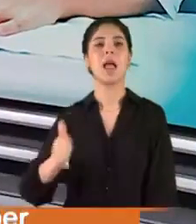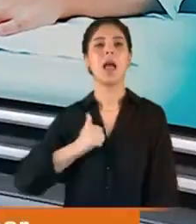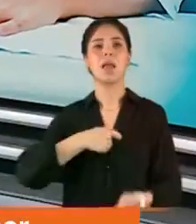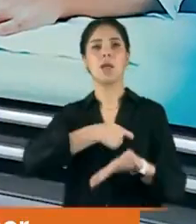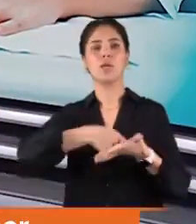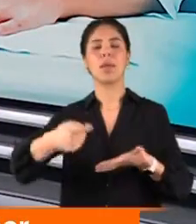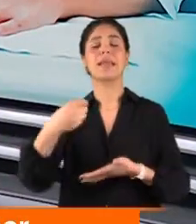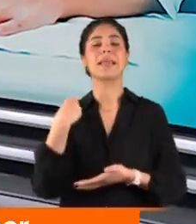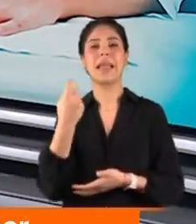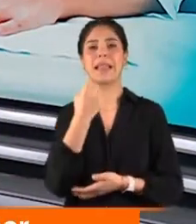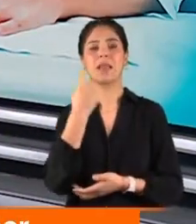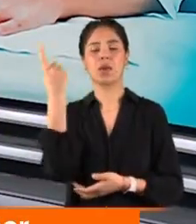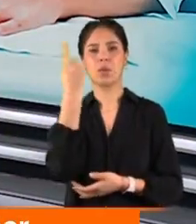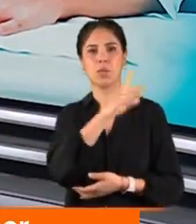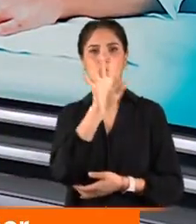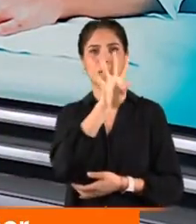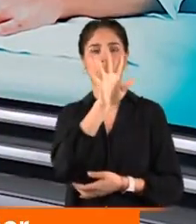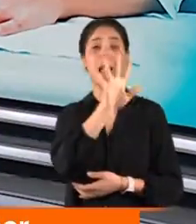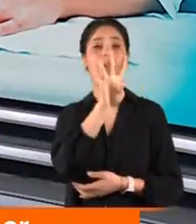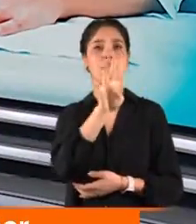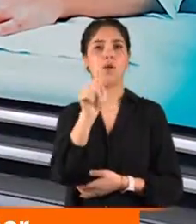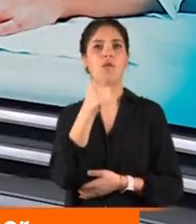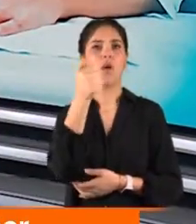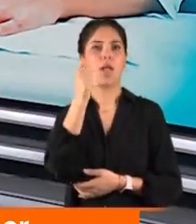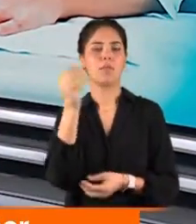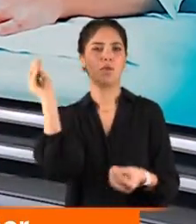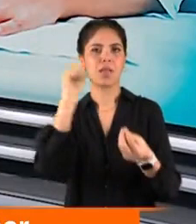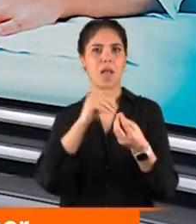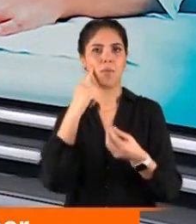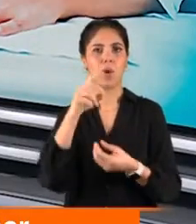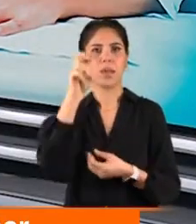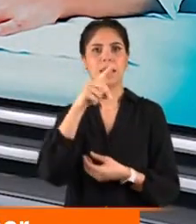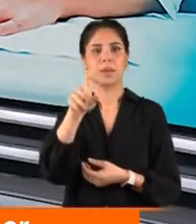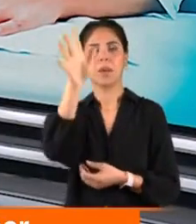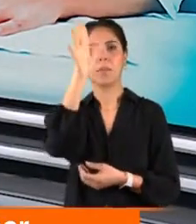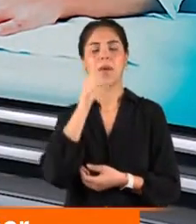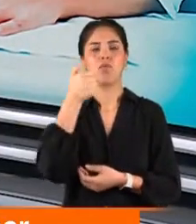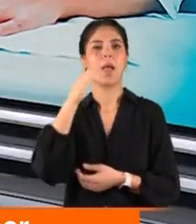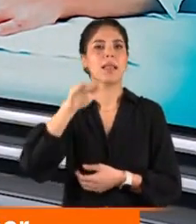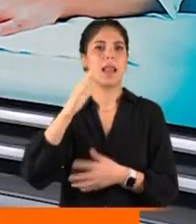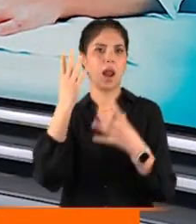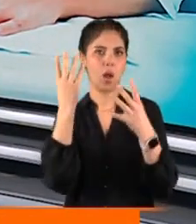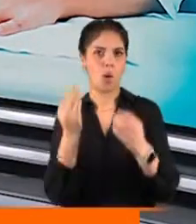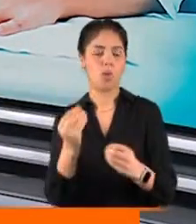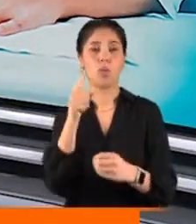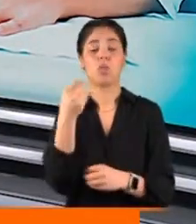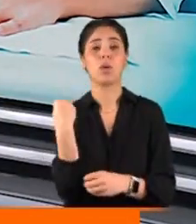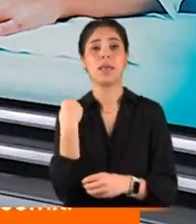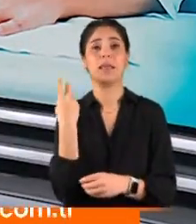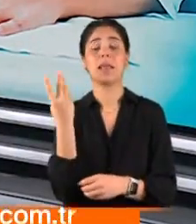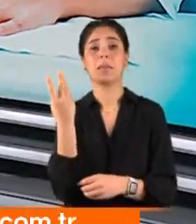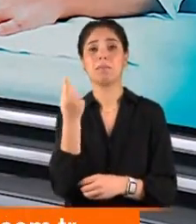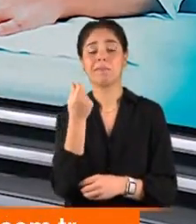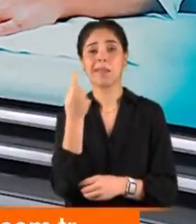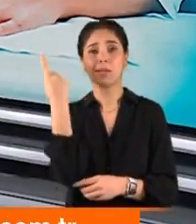Asgari ücret yeni yılda %54,66'lık artışla net 8.506 lira oldu. Tabii bu yeni rakam